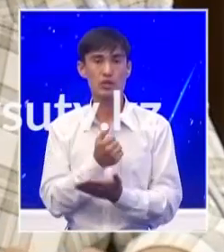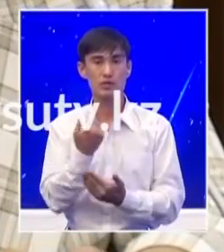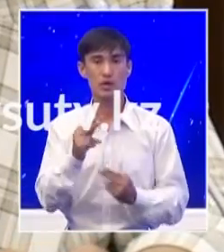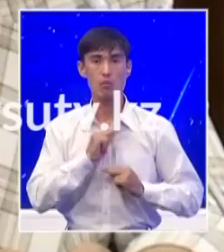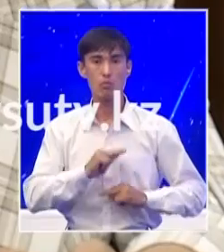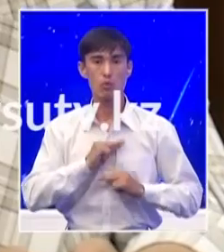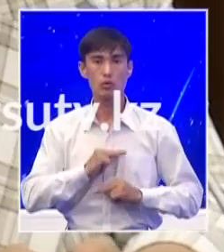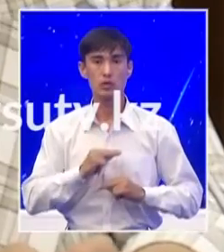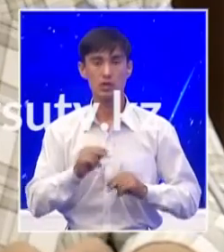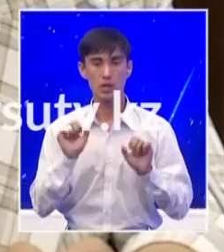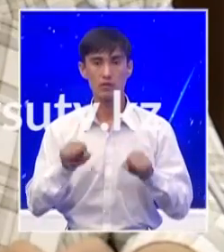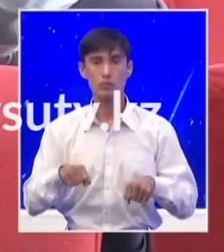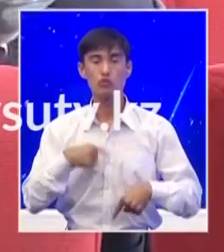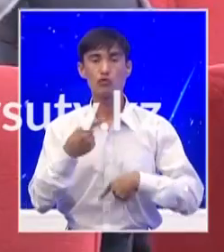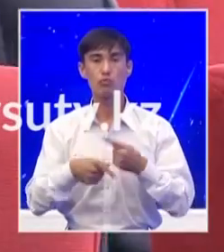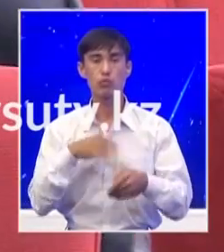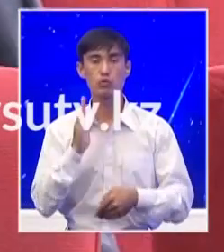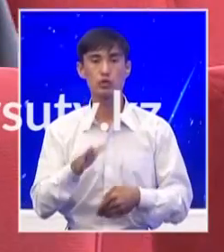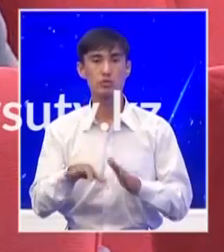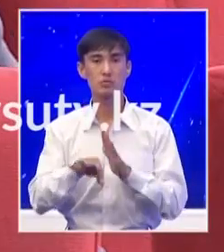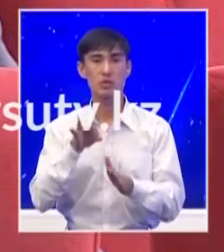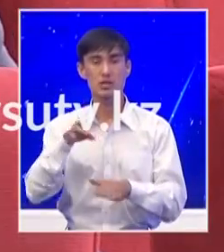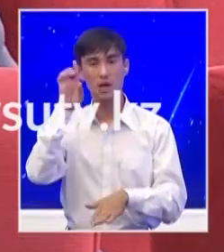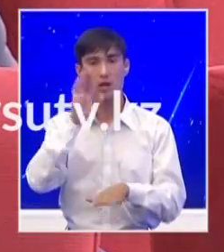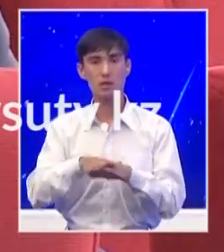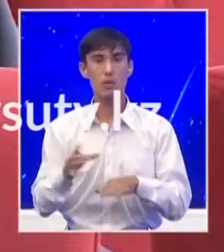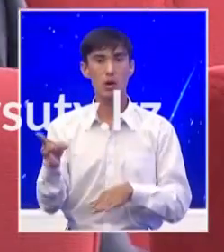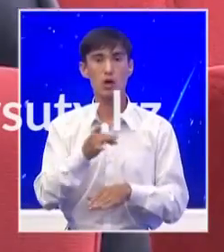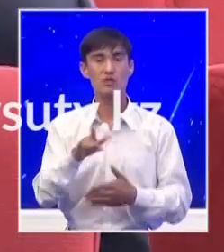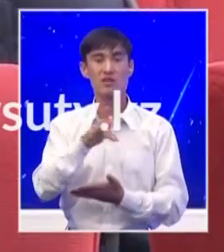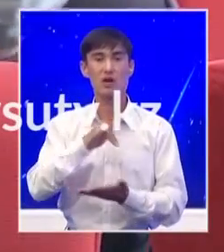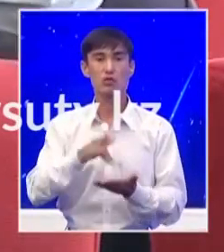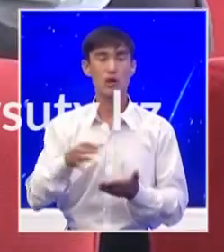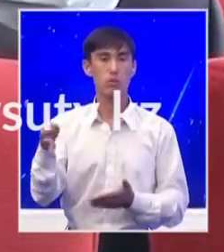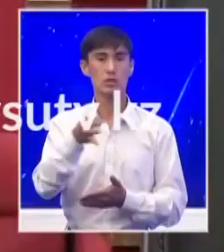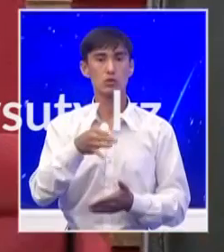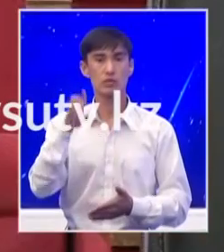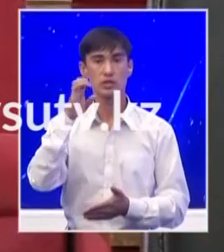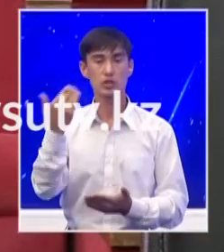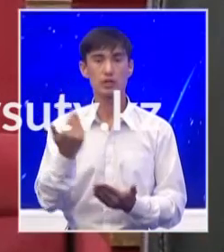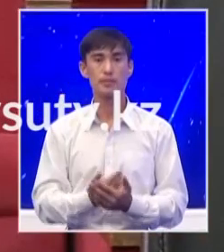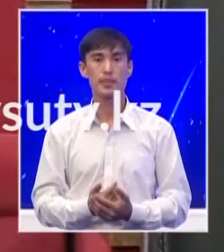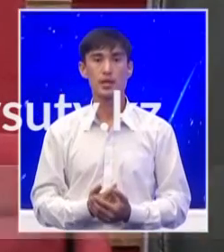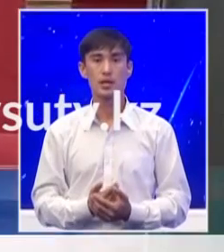поприще даст возможность в будущем избираться акимами районов и городов областного значения.